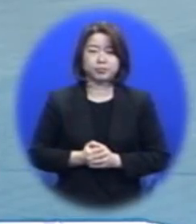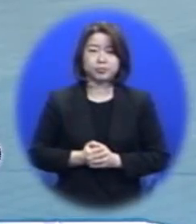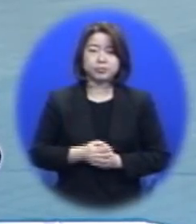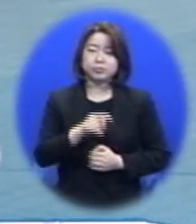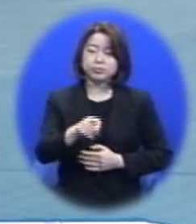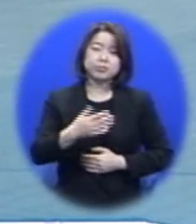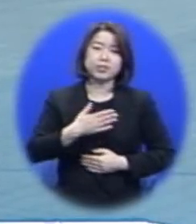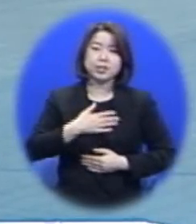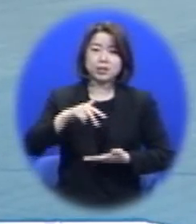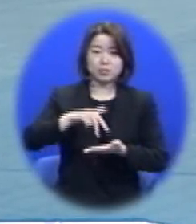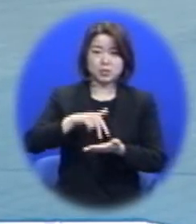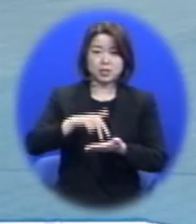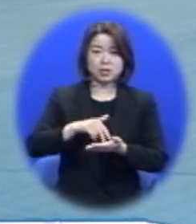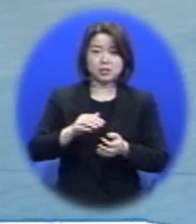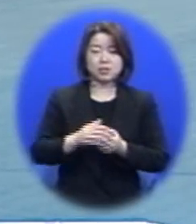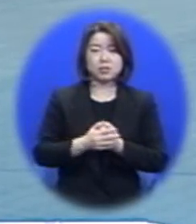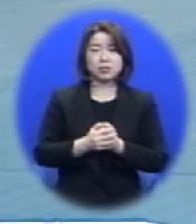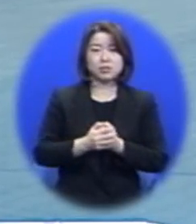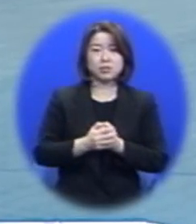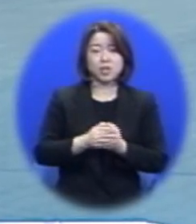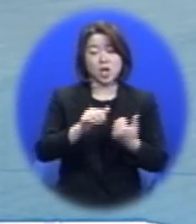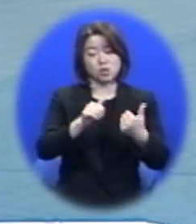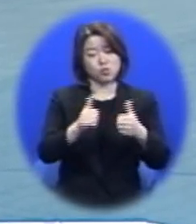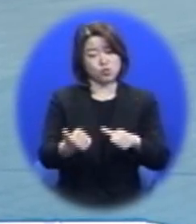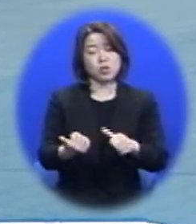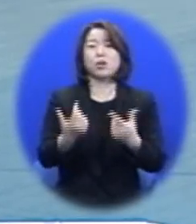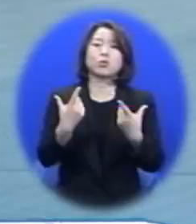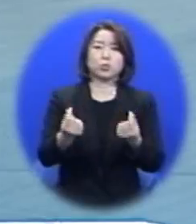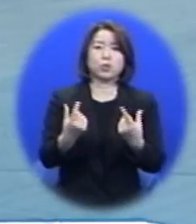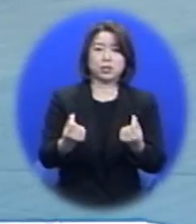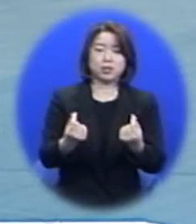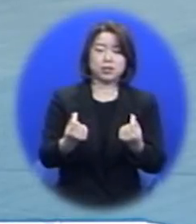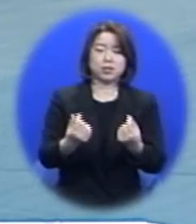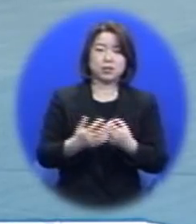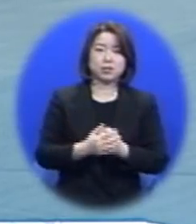그건 저에게 있어서 죽으라는 것과 같은 것이더라.